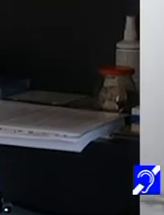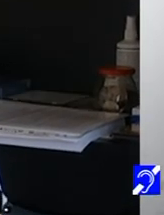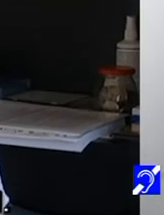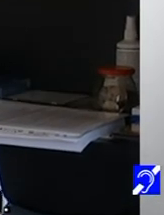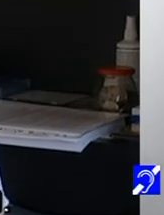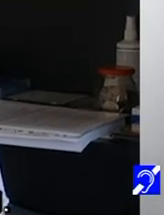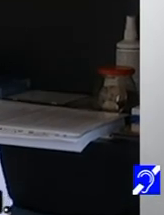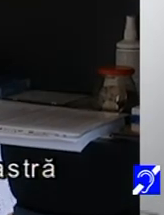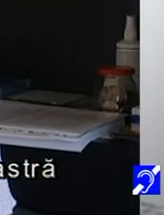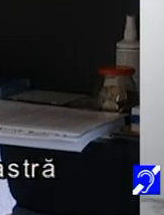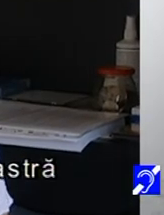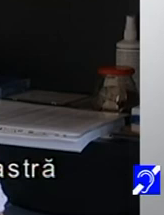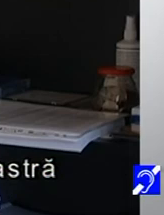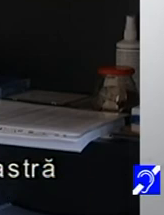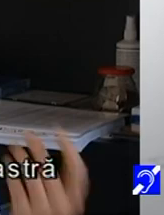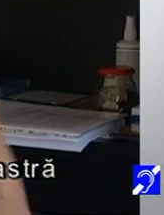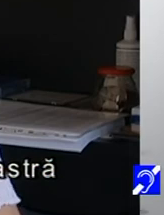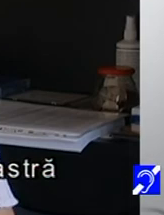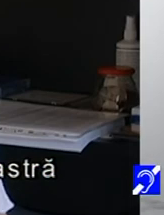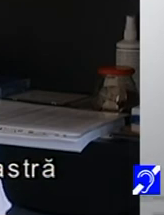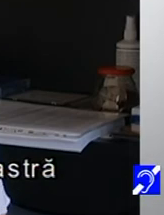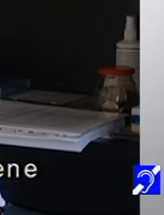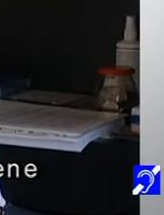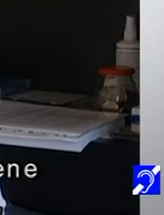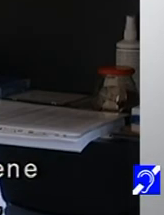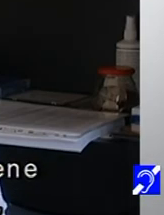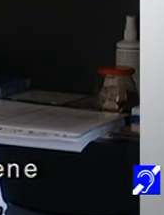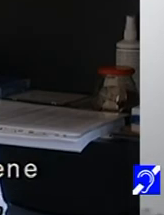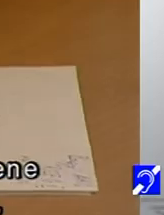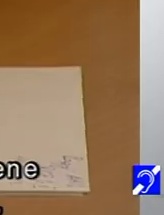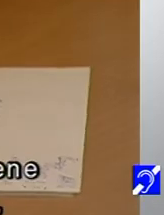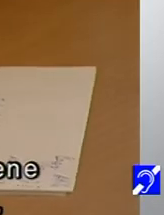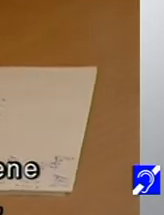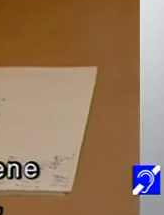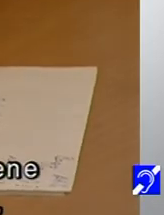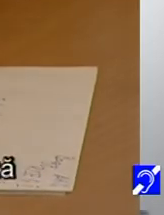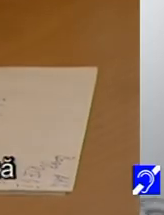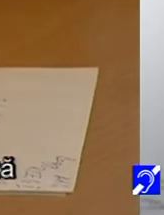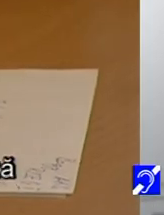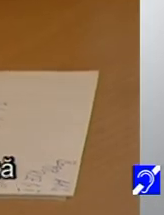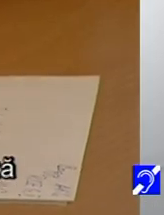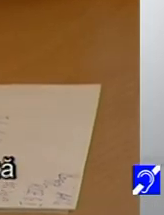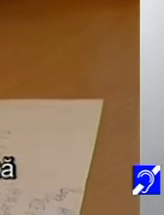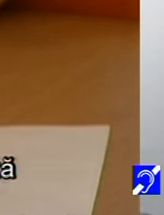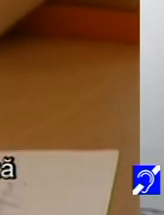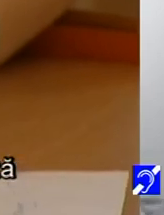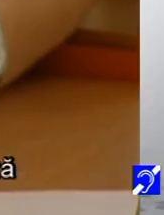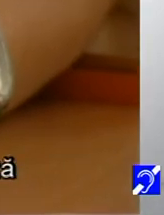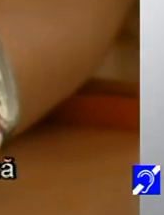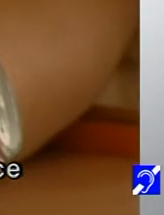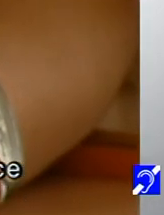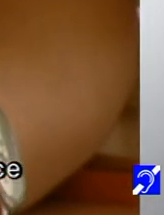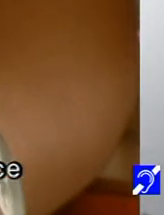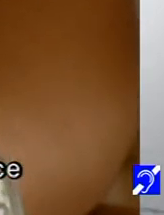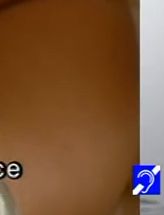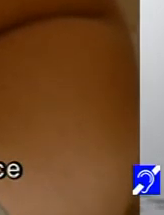Bachelorstudiengang orientiert sich nach Europastudien und internationale Beziehungen. Den Master, es hat schon dann politische, also vergleichende politische